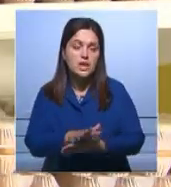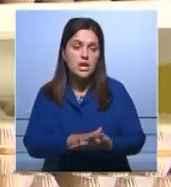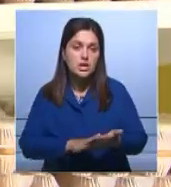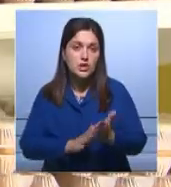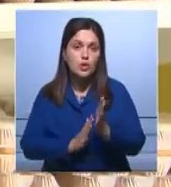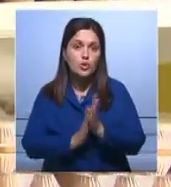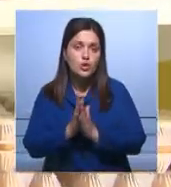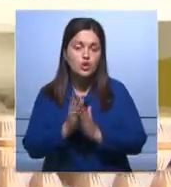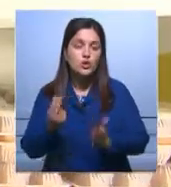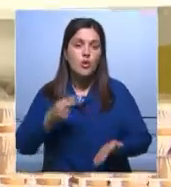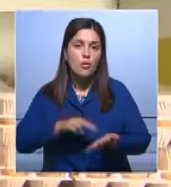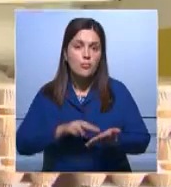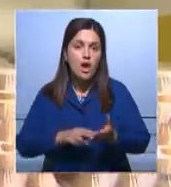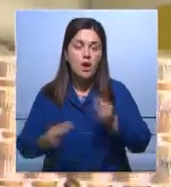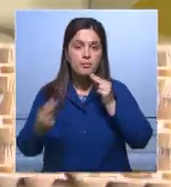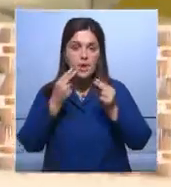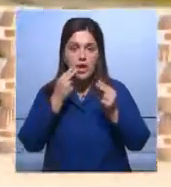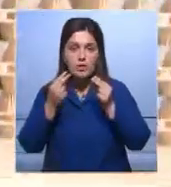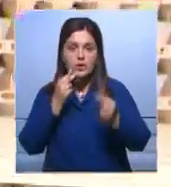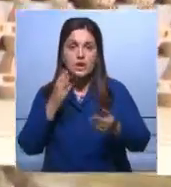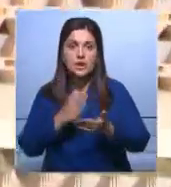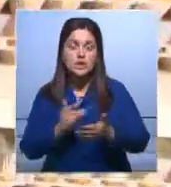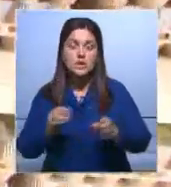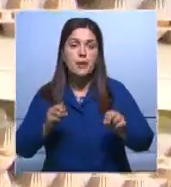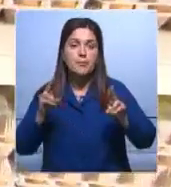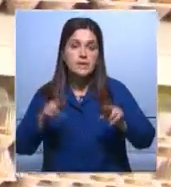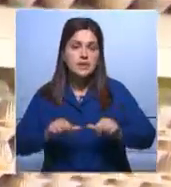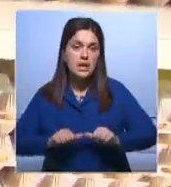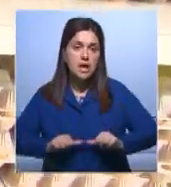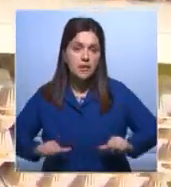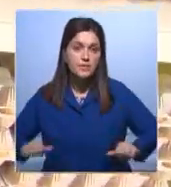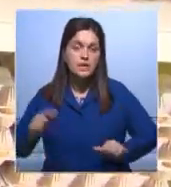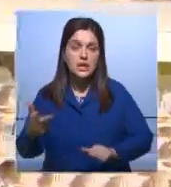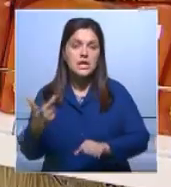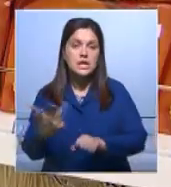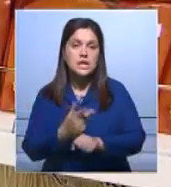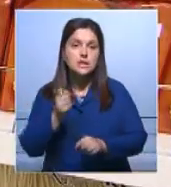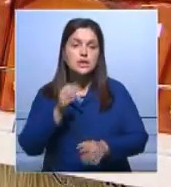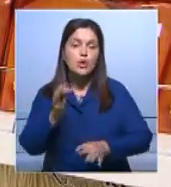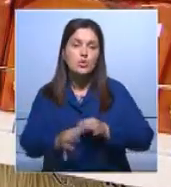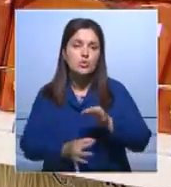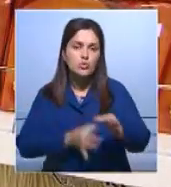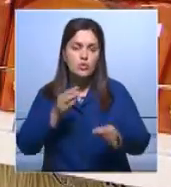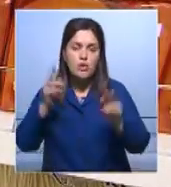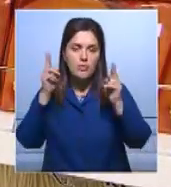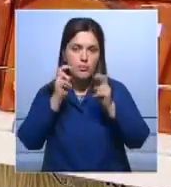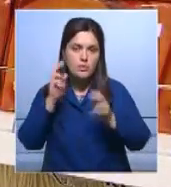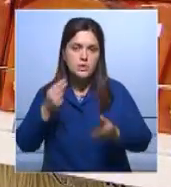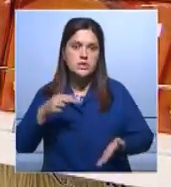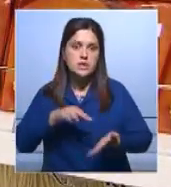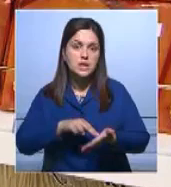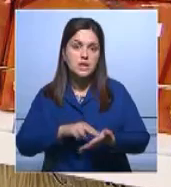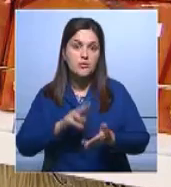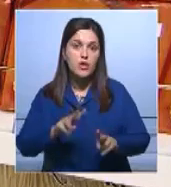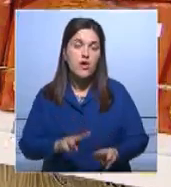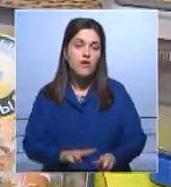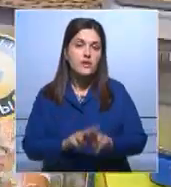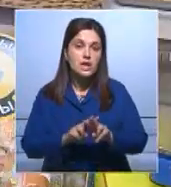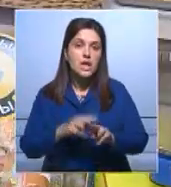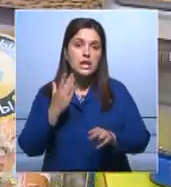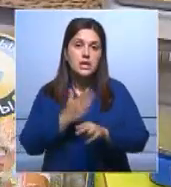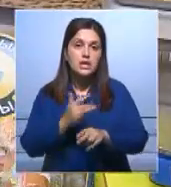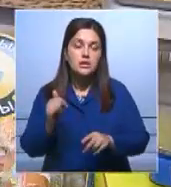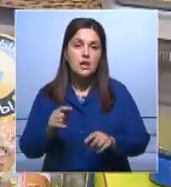роста стоимости основных продуктов, в акимате создан оперативный штаб, в котором трижды за сутки мониторят цены. Кроме того, в